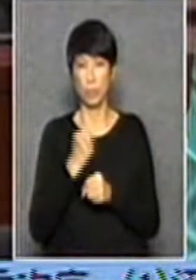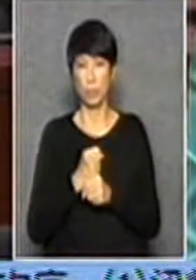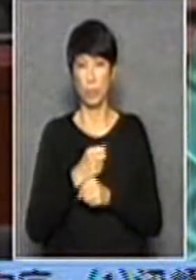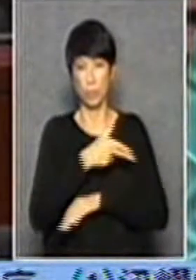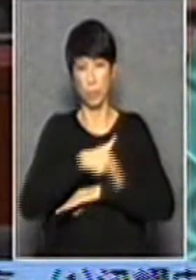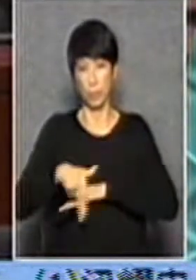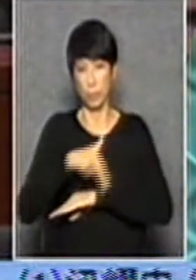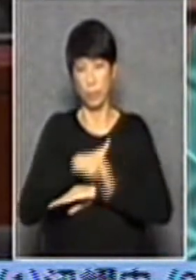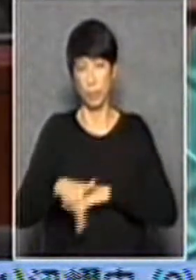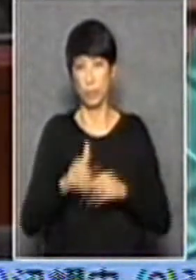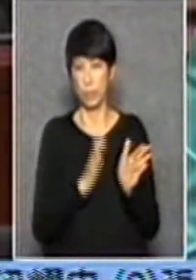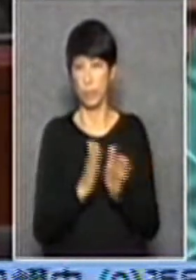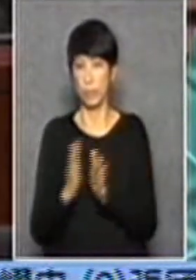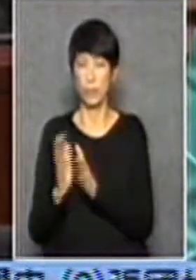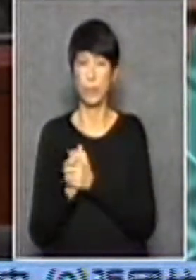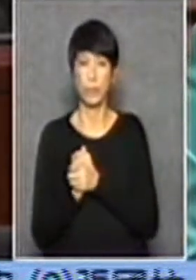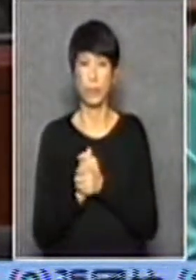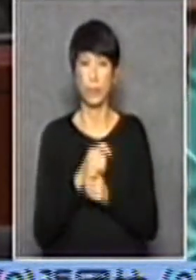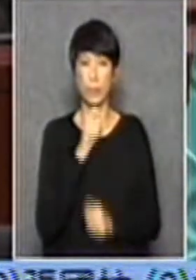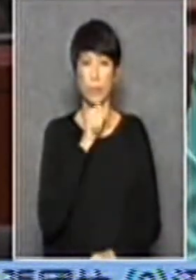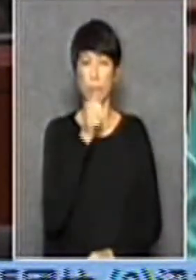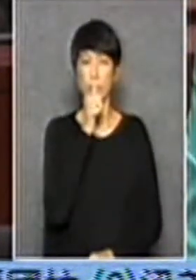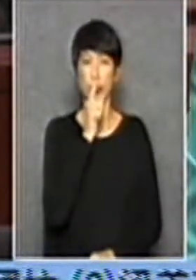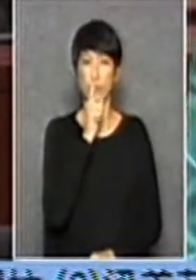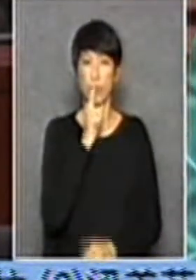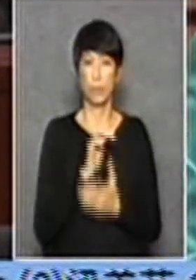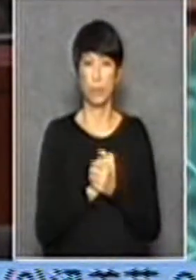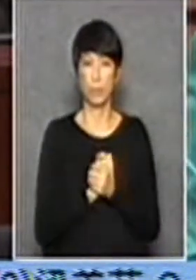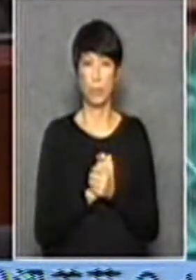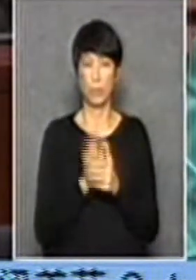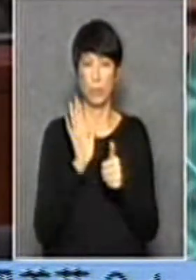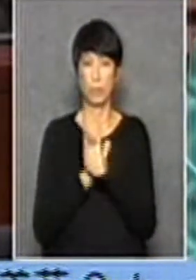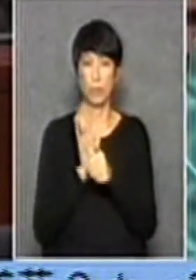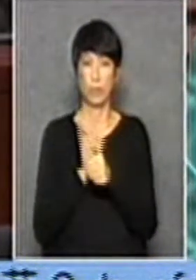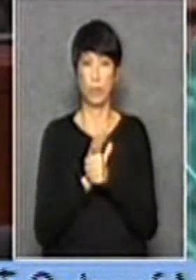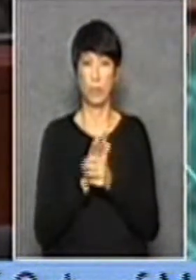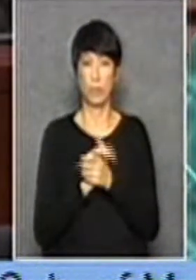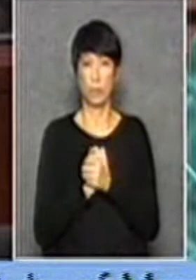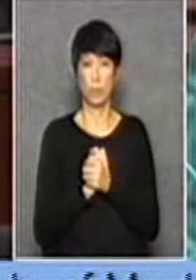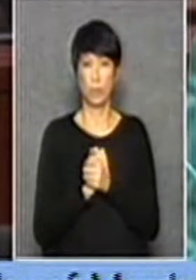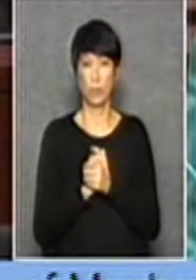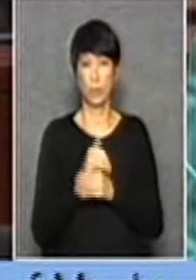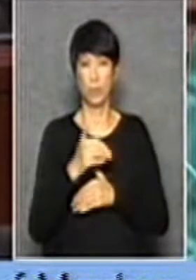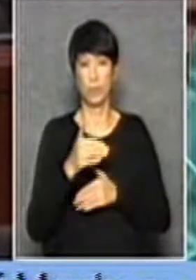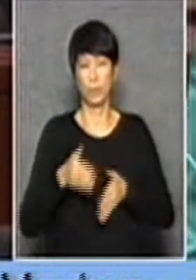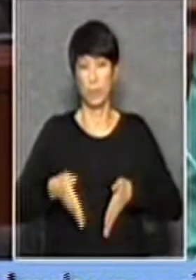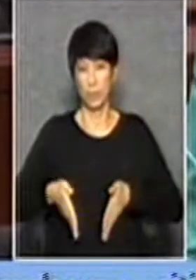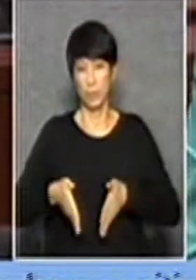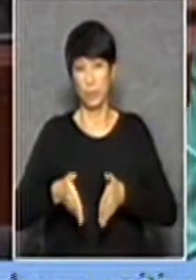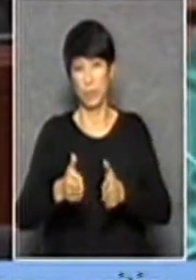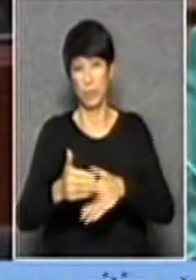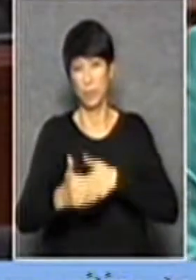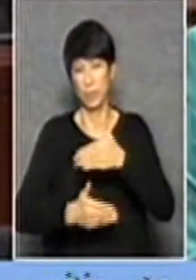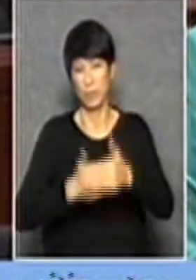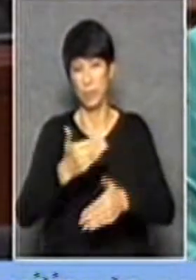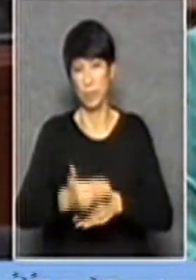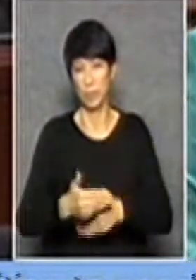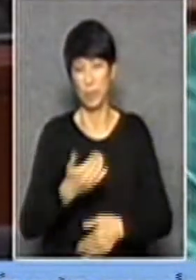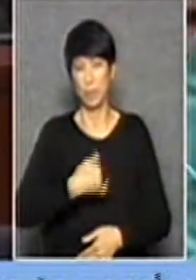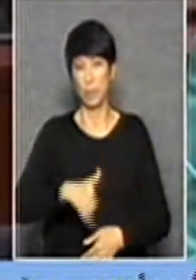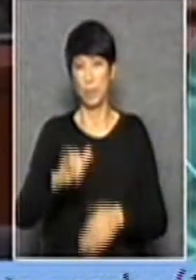算，有些家長甚至會為小朋友做好他一生計劃，去哪裡讀